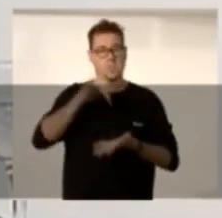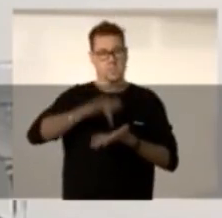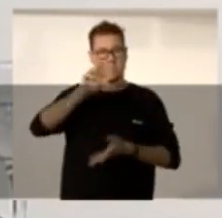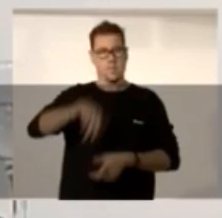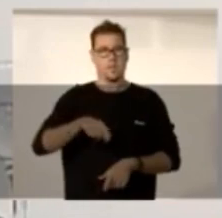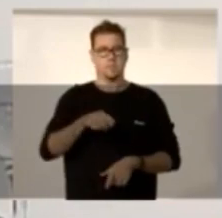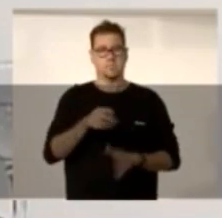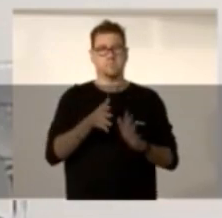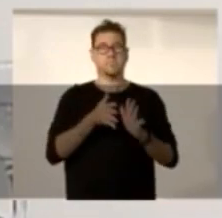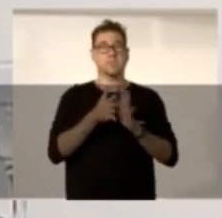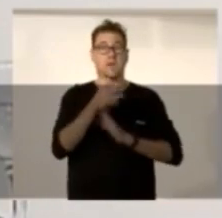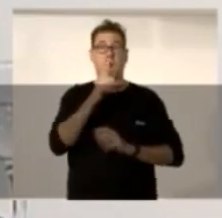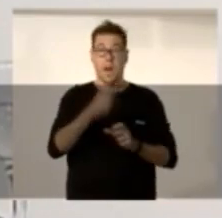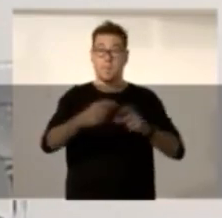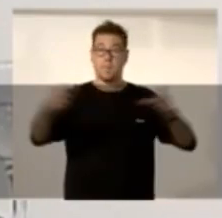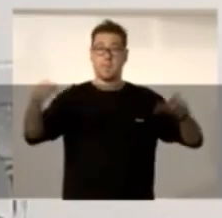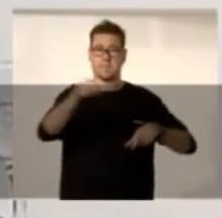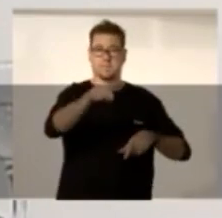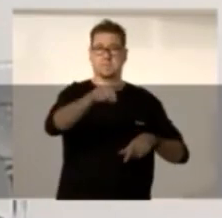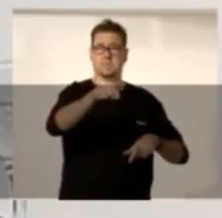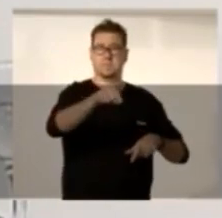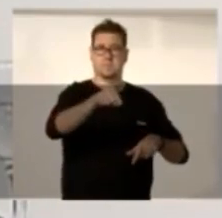que és el perfil que està augmentant ara mateixa